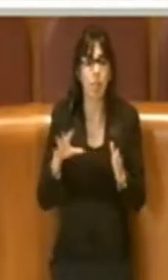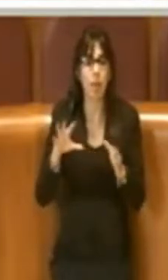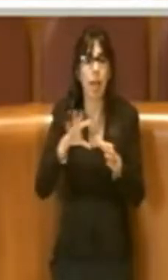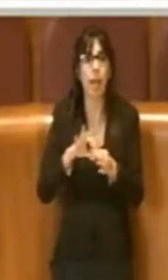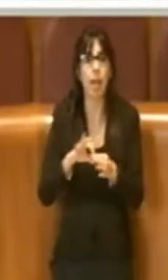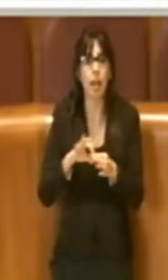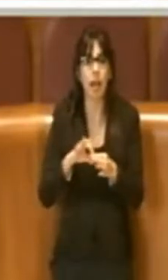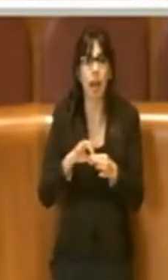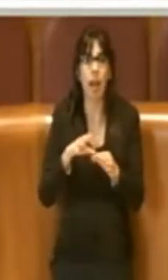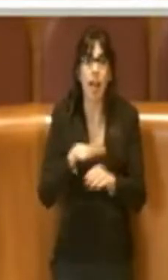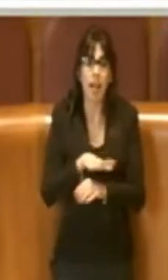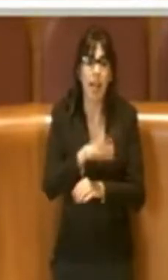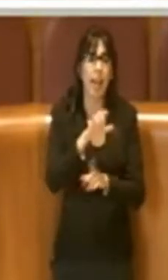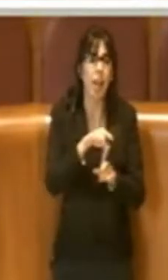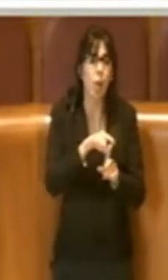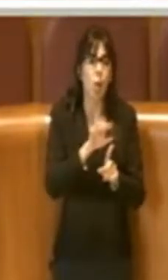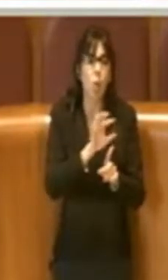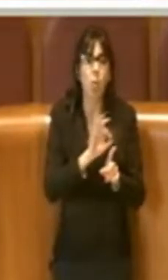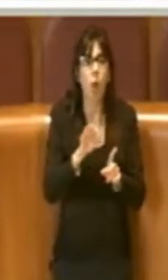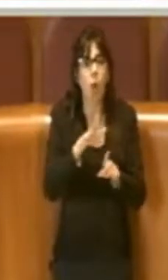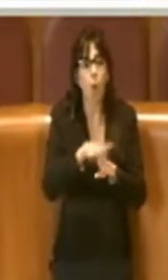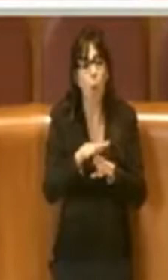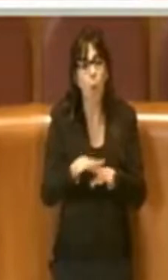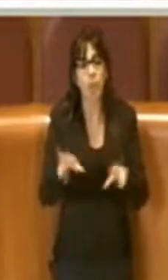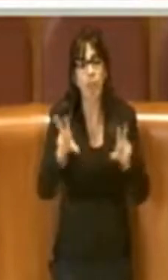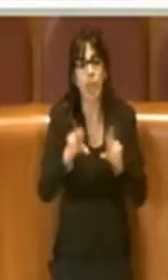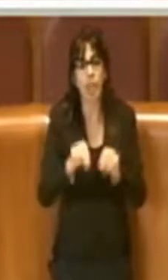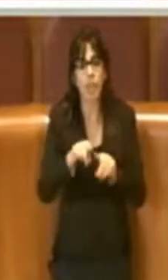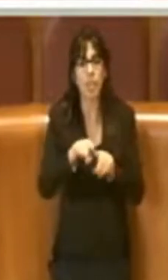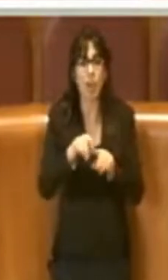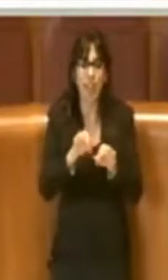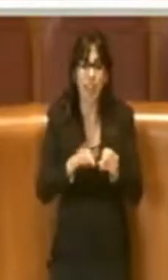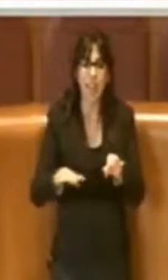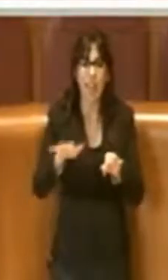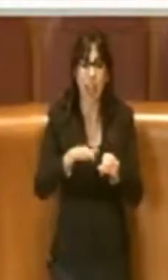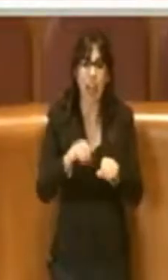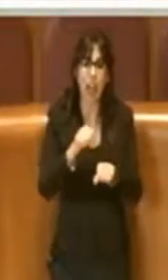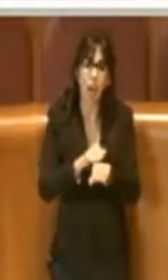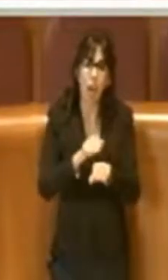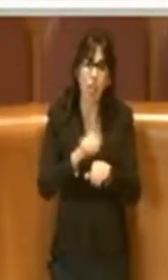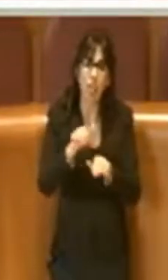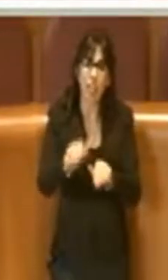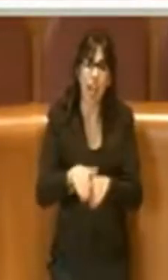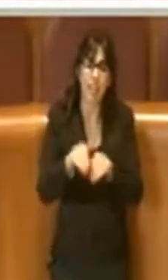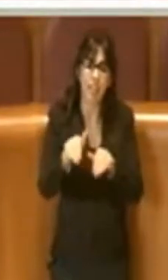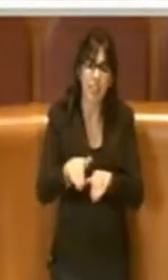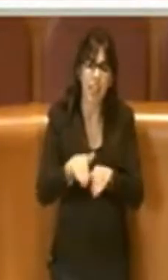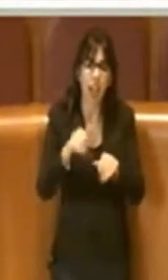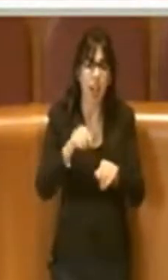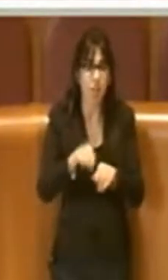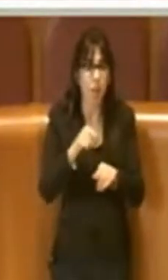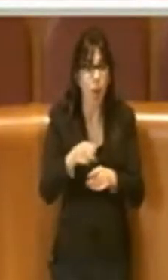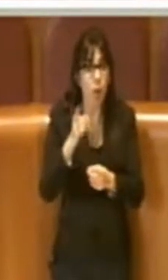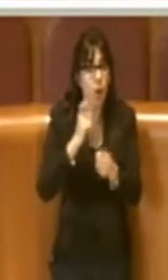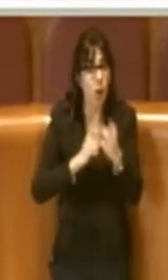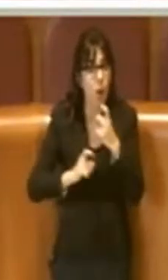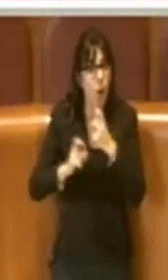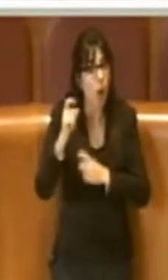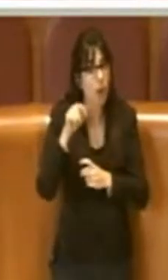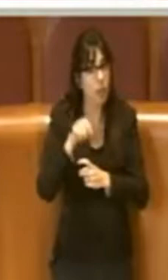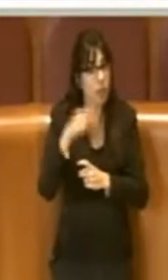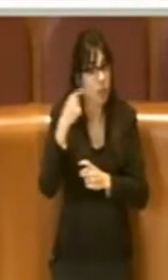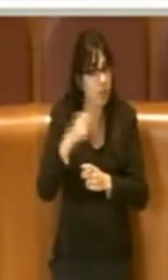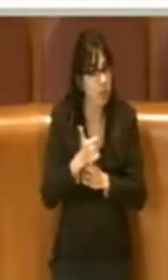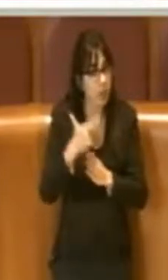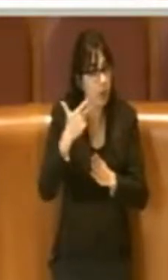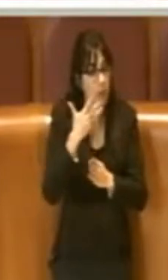il riutilizzo delle terre e rocce da scavo provenienti, e questo è importantissimo e lo voglio sottolineare